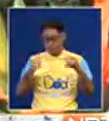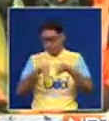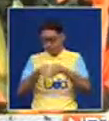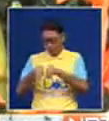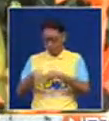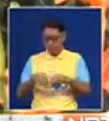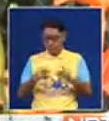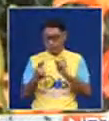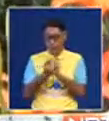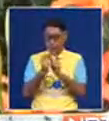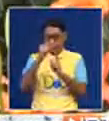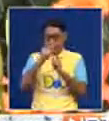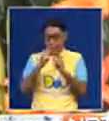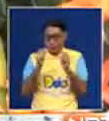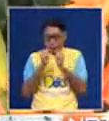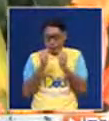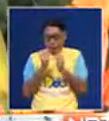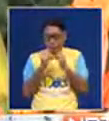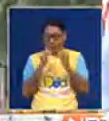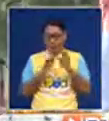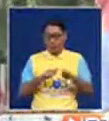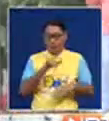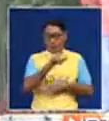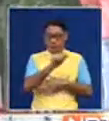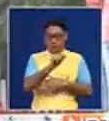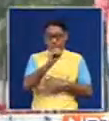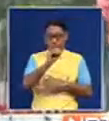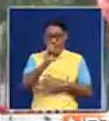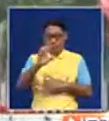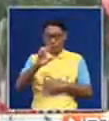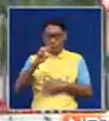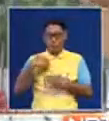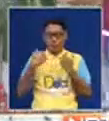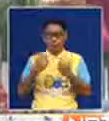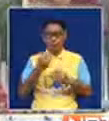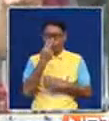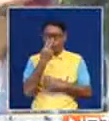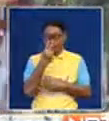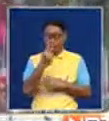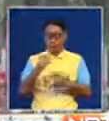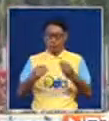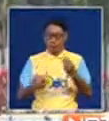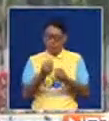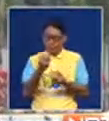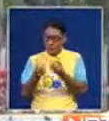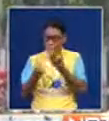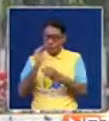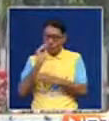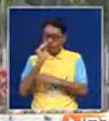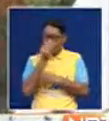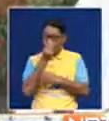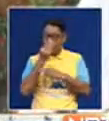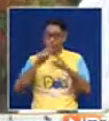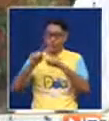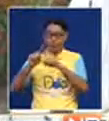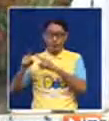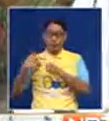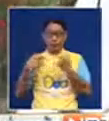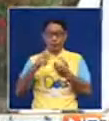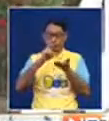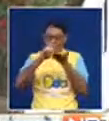สัมผัสกับอากาศที่หนาวเย็นมีอุณหภูมิเฉลี่ย20องศาเซลเซียสเพื่อชมแปลงพฤกษชาตินะครับที่ถูกจัดด้วยดอกไม้เมืองหนาวพร้อมทั้งถ่